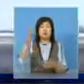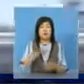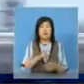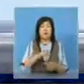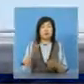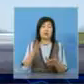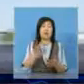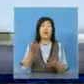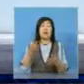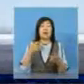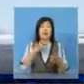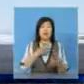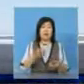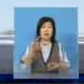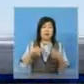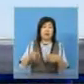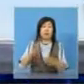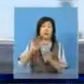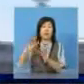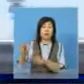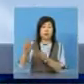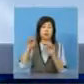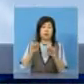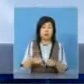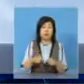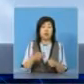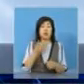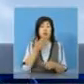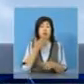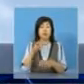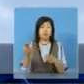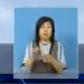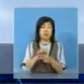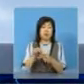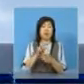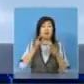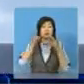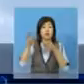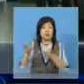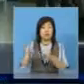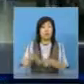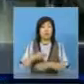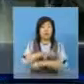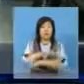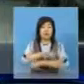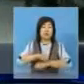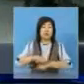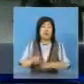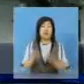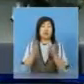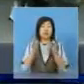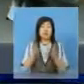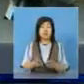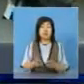отандастарымыз орала алады. Оған шектеу жоқ. Сонымен қатар шетелге емделуге баратын адамдар шегарада арнайы